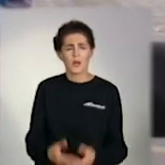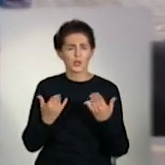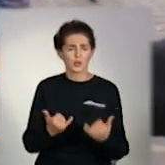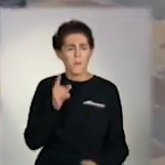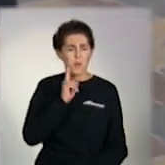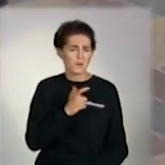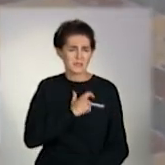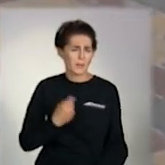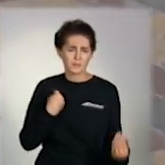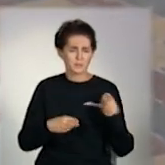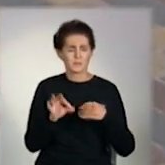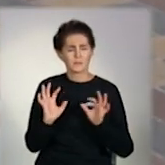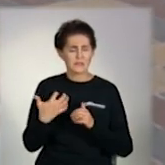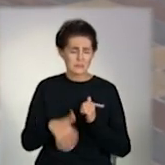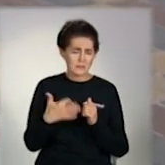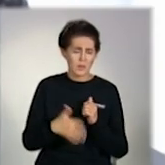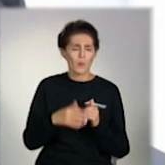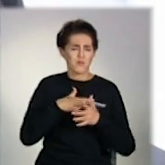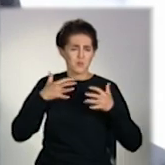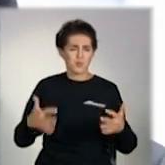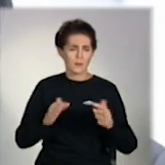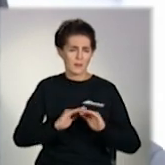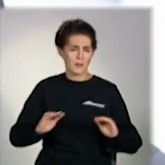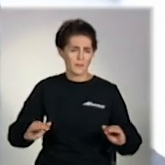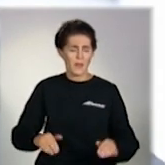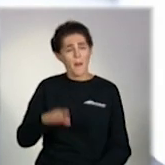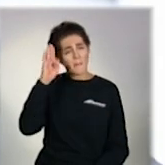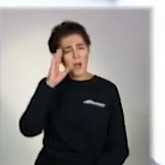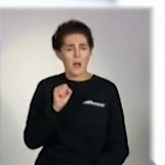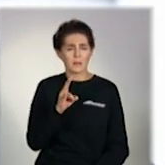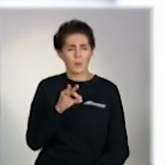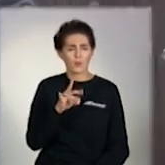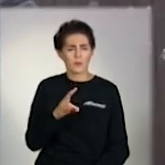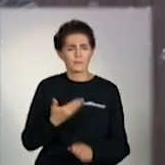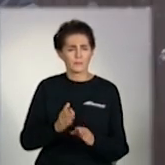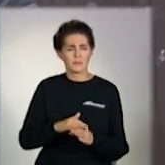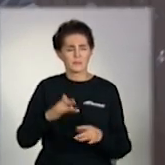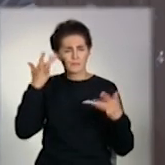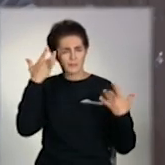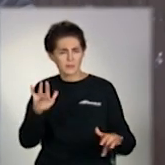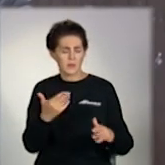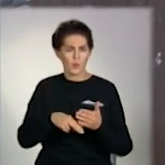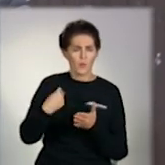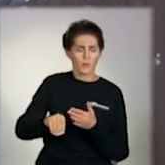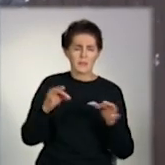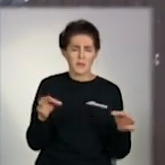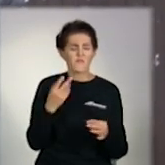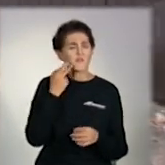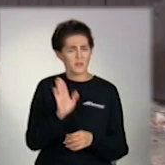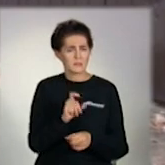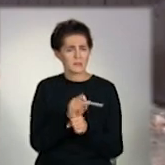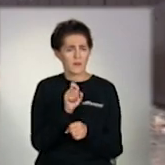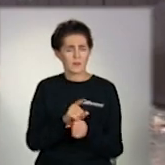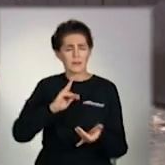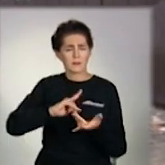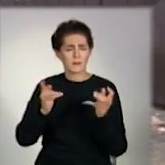покупаешь, потому что больше дітям. Пан Антон намагається не робити спонтанних покупок. Раніше часто замовляв одяг через інтернет